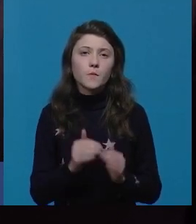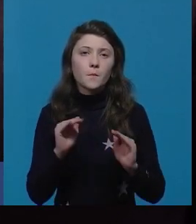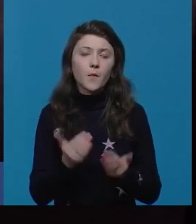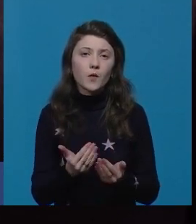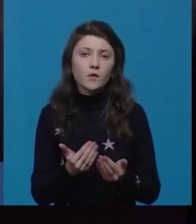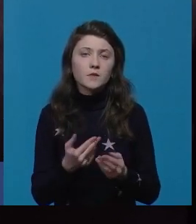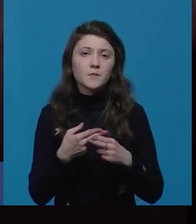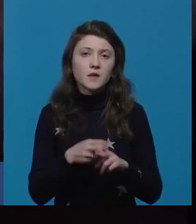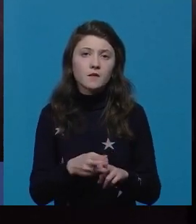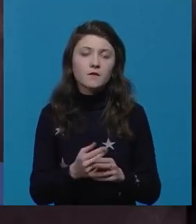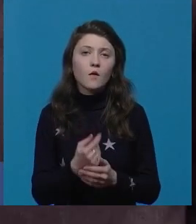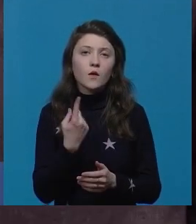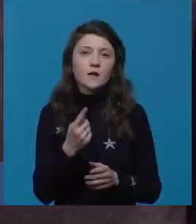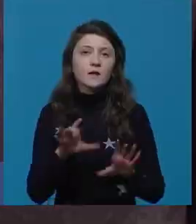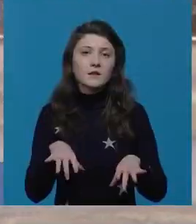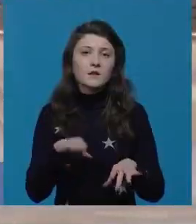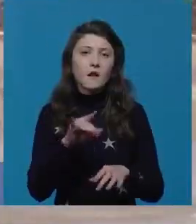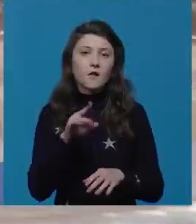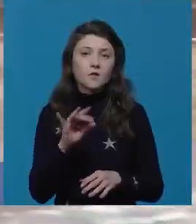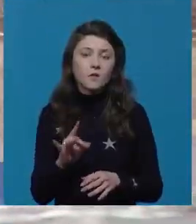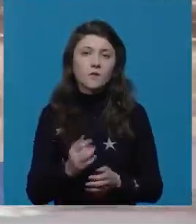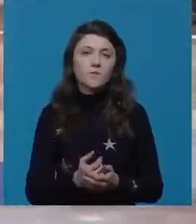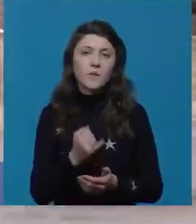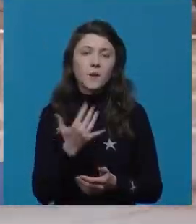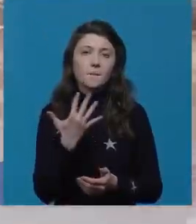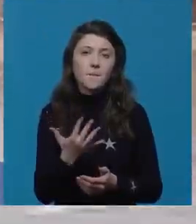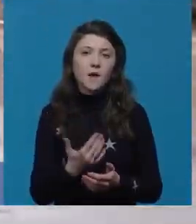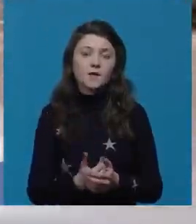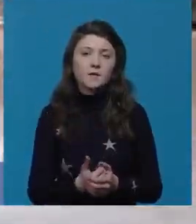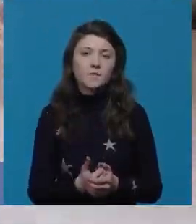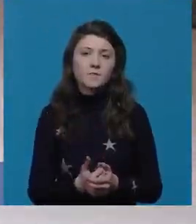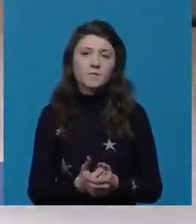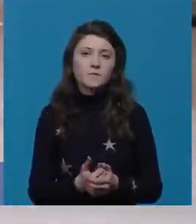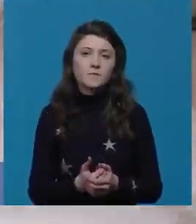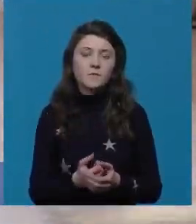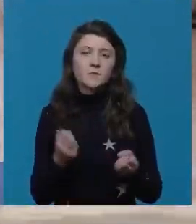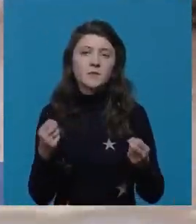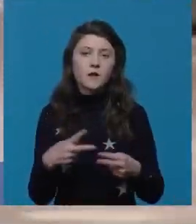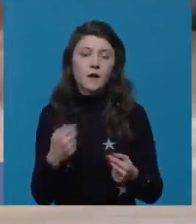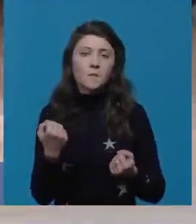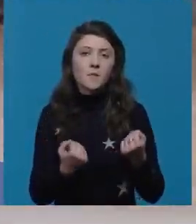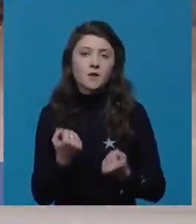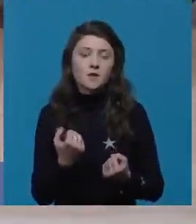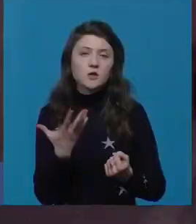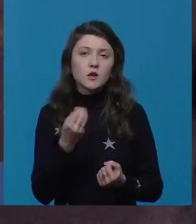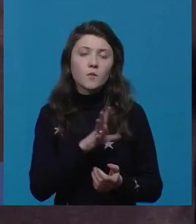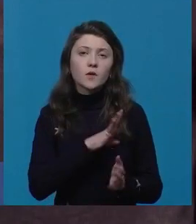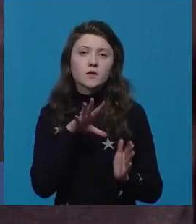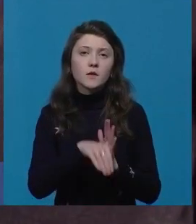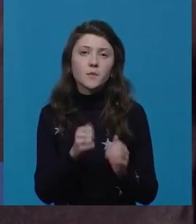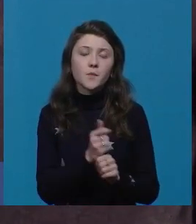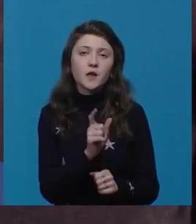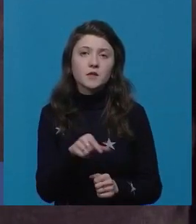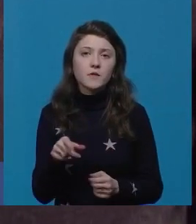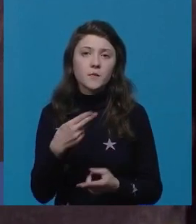техніки, 1 трактор та 5 ручних підметальних машин. Ще були задіяні працівники підприємства в